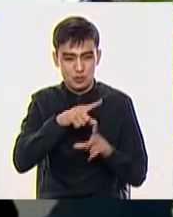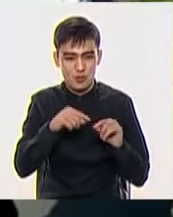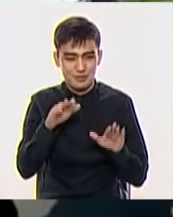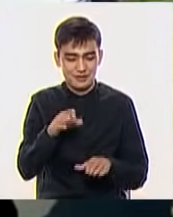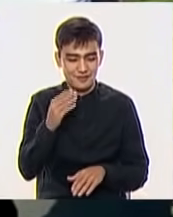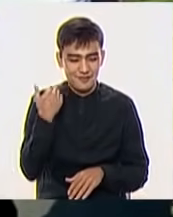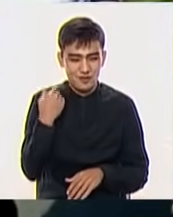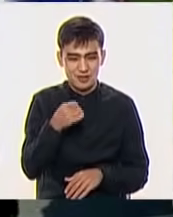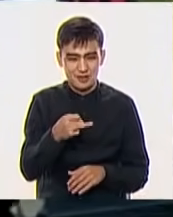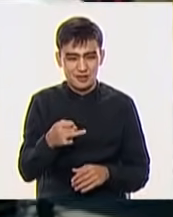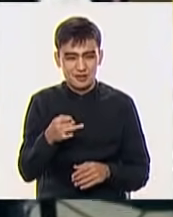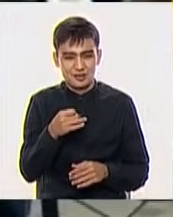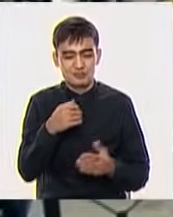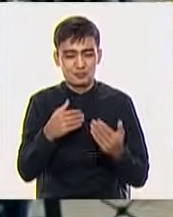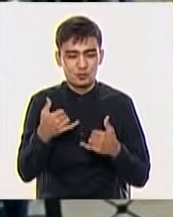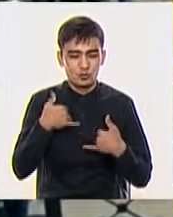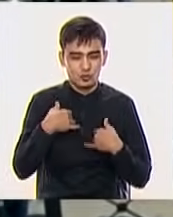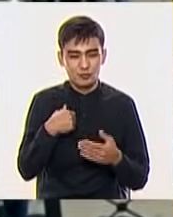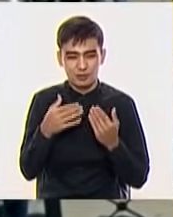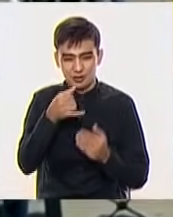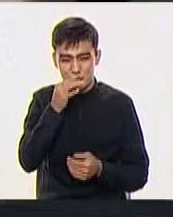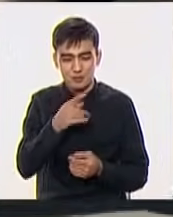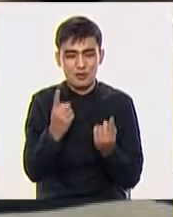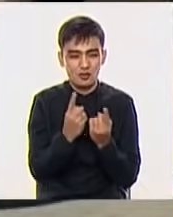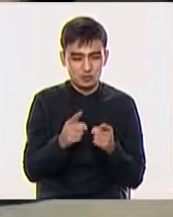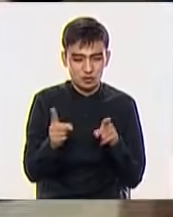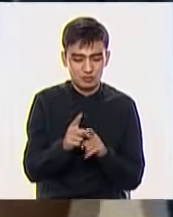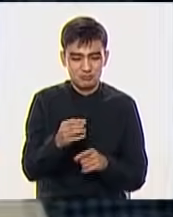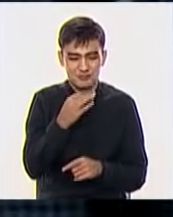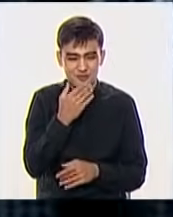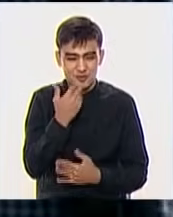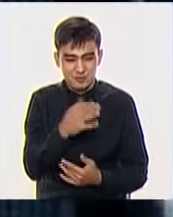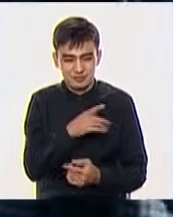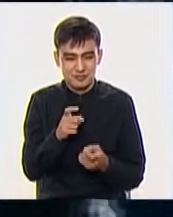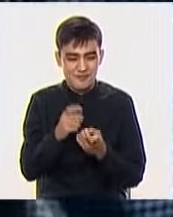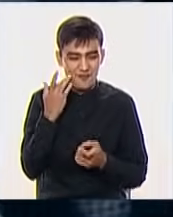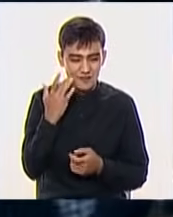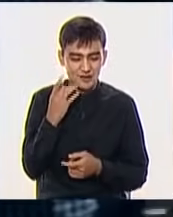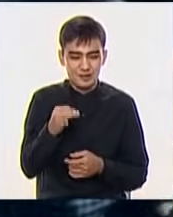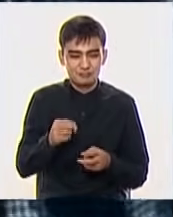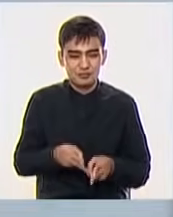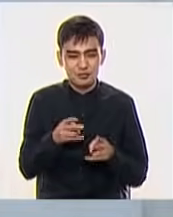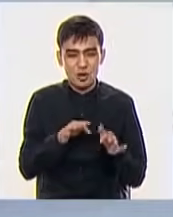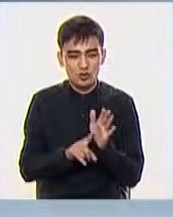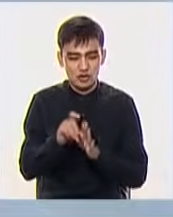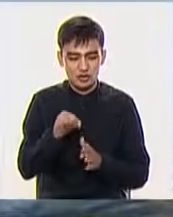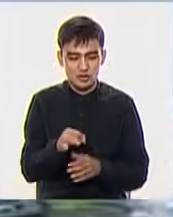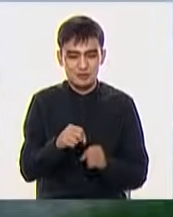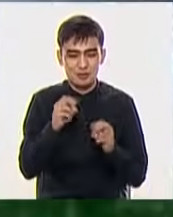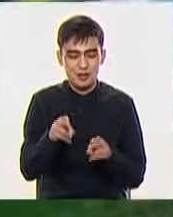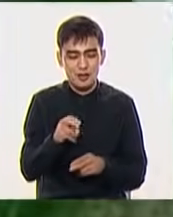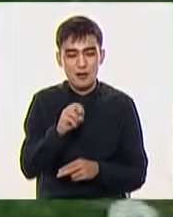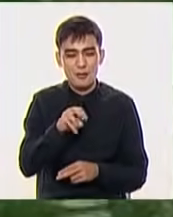учреждении, у него не сложились отношения с преподавателями и одноклассниками. Возбуждено уголовное дело, расследованием займется Центральный